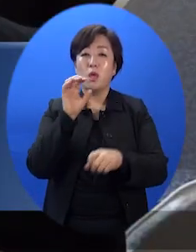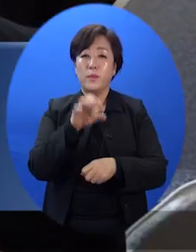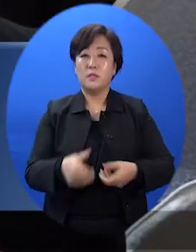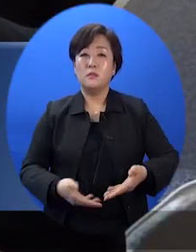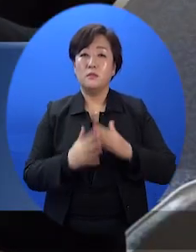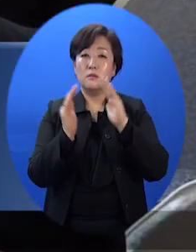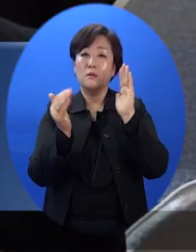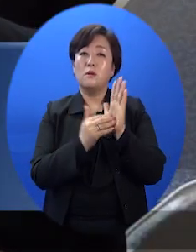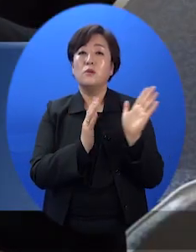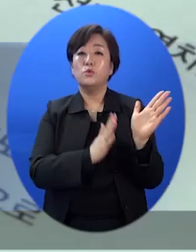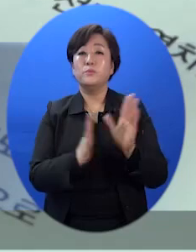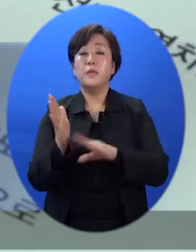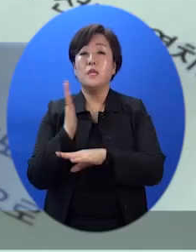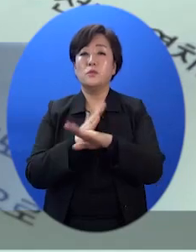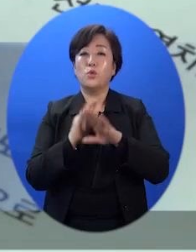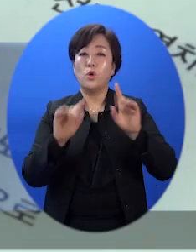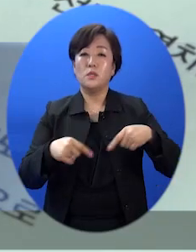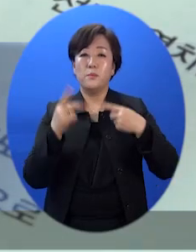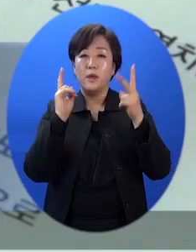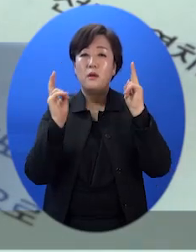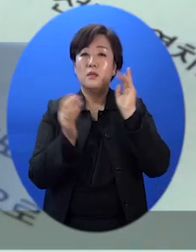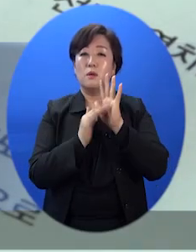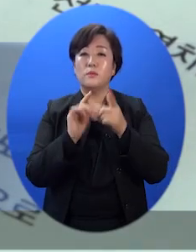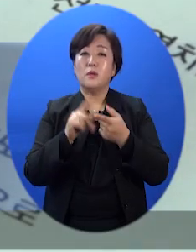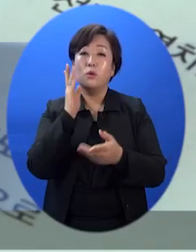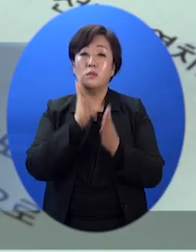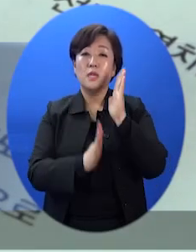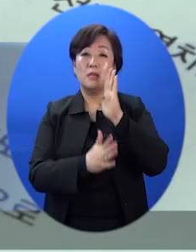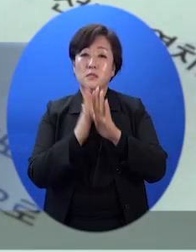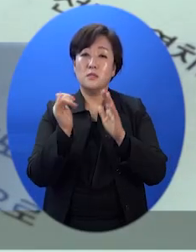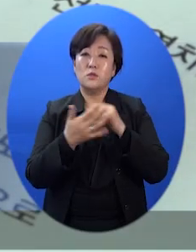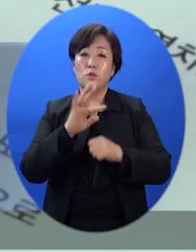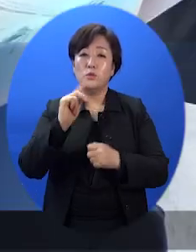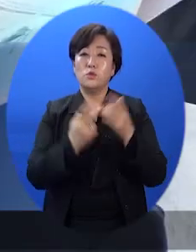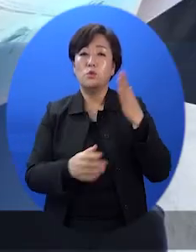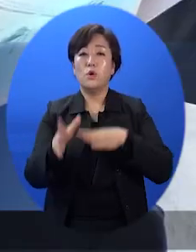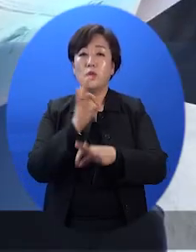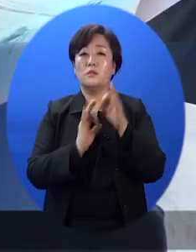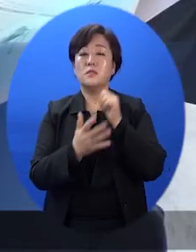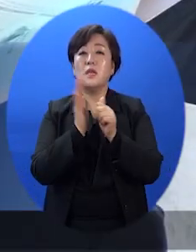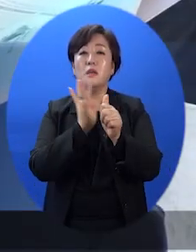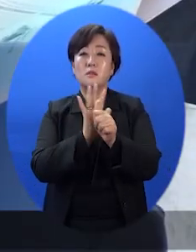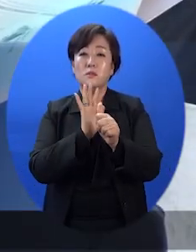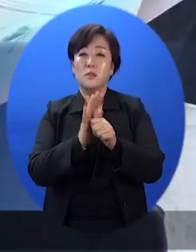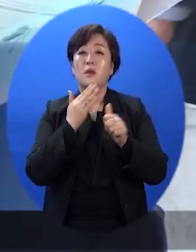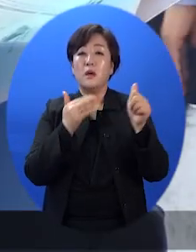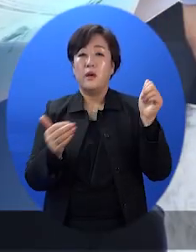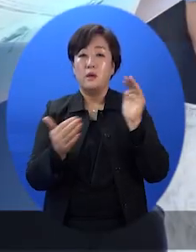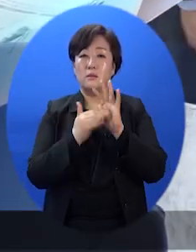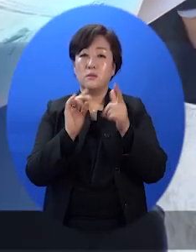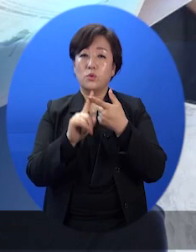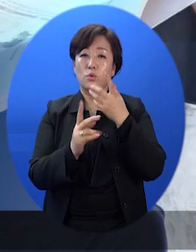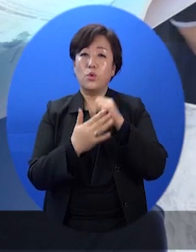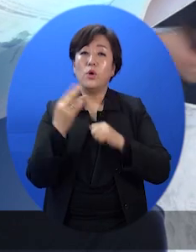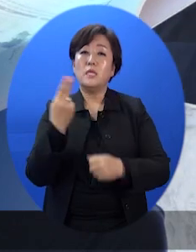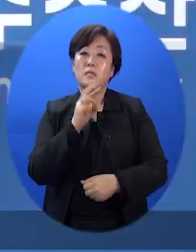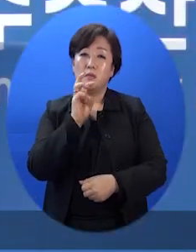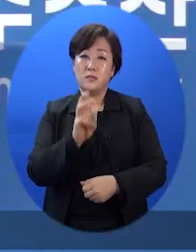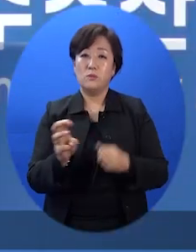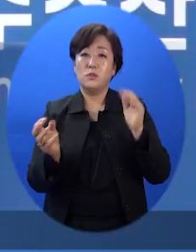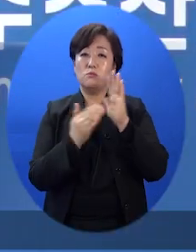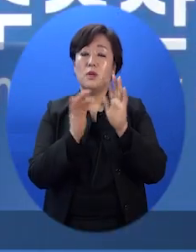했습니다. 참여 기업들은 울산시의 수소경제 활성화 정책에 적극적으로 호응하고